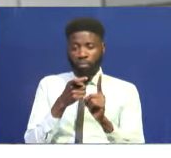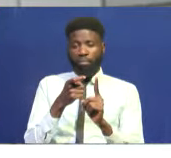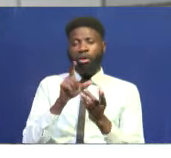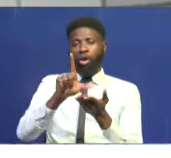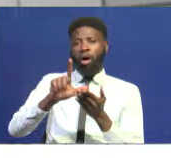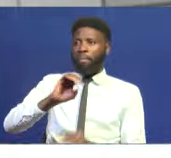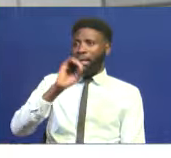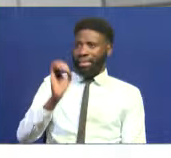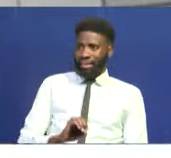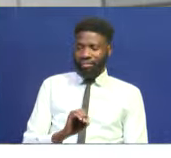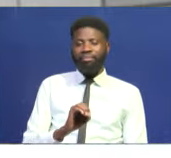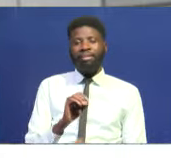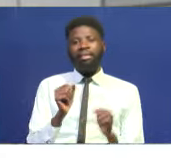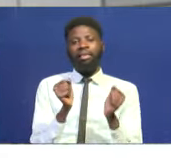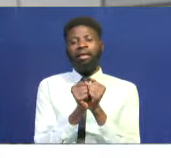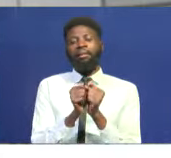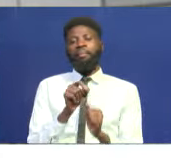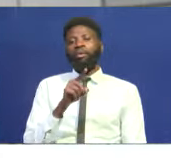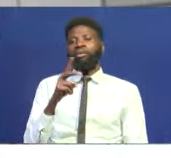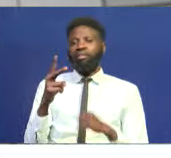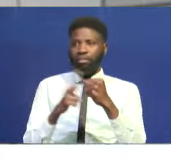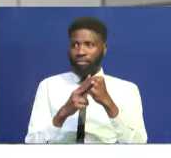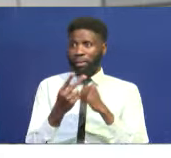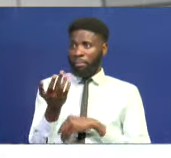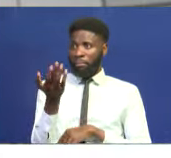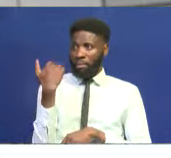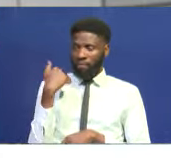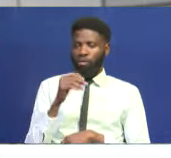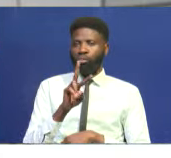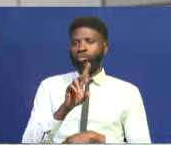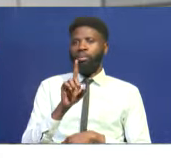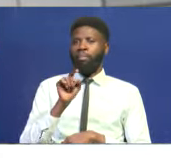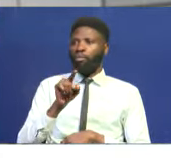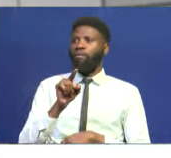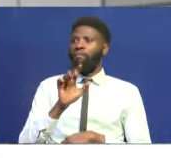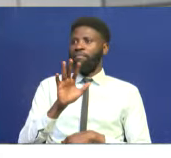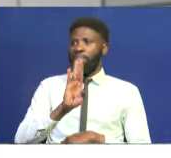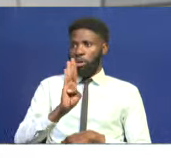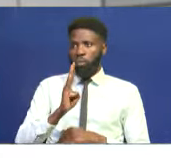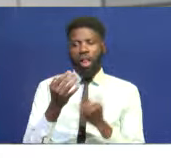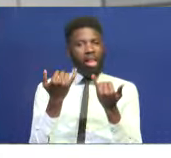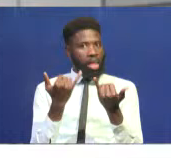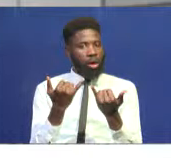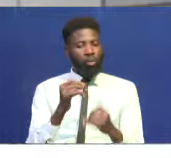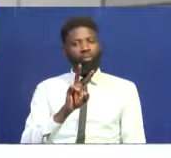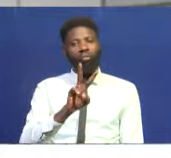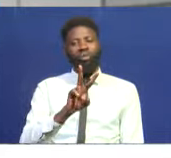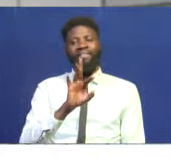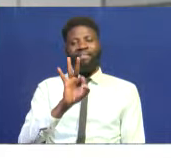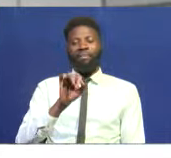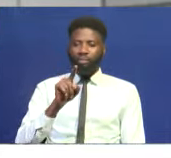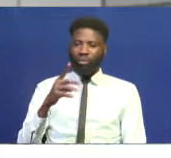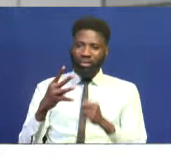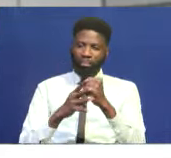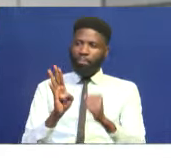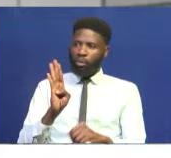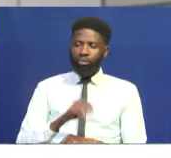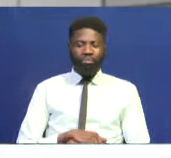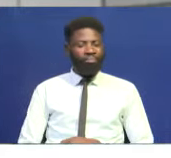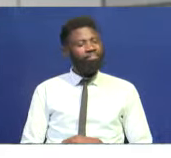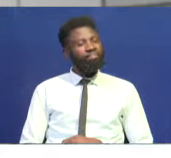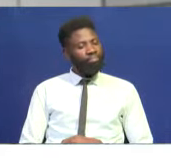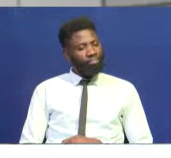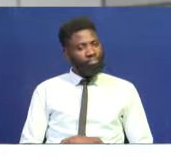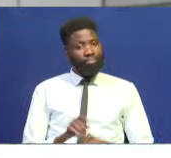10.7 kutoka shilingi bilioni 21.5 hadi shilingi bilioni 23.9. Wakati huo